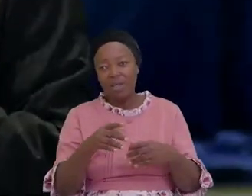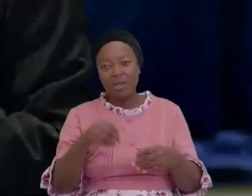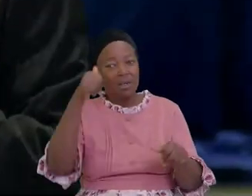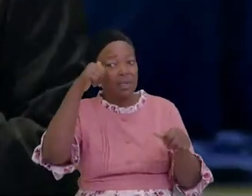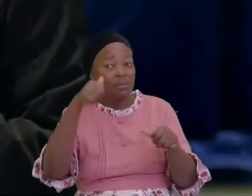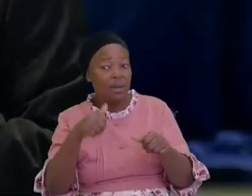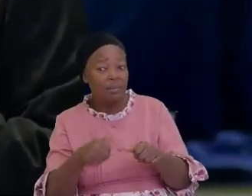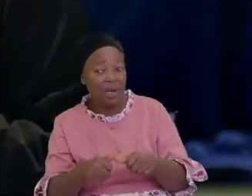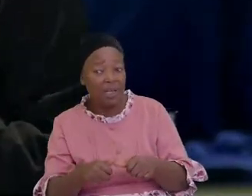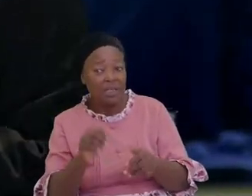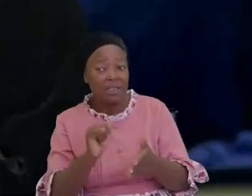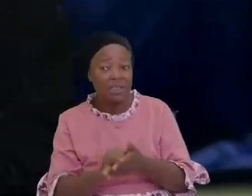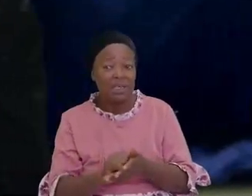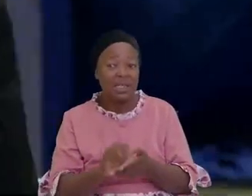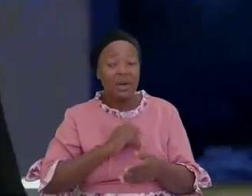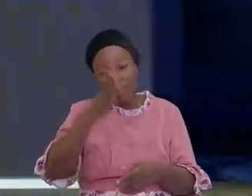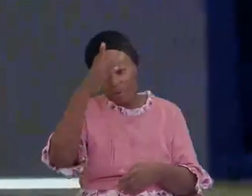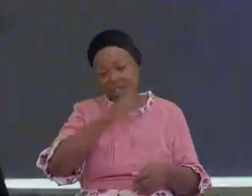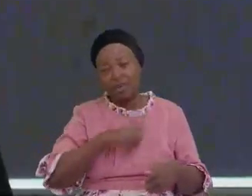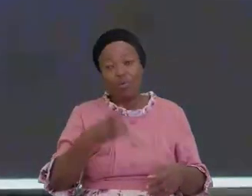je ne parle pas comme je parle maintenant, hein.